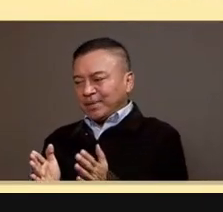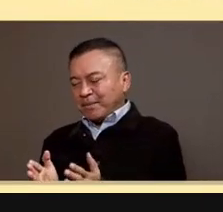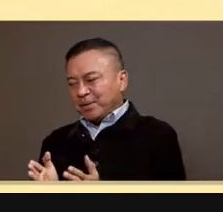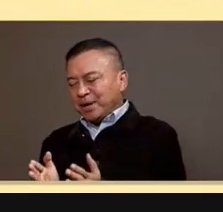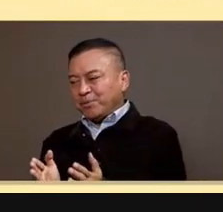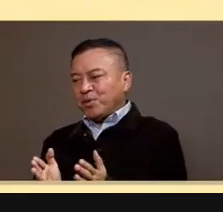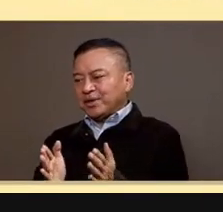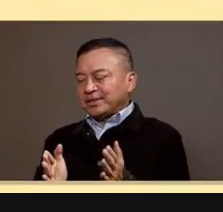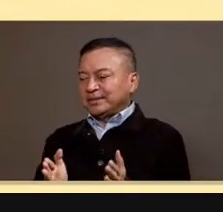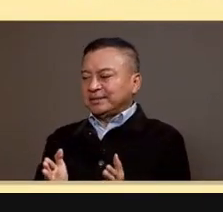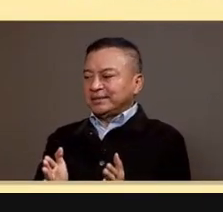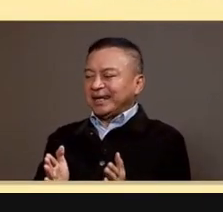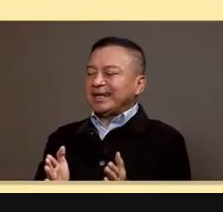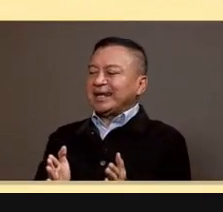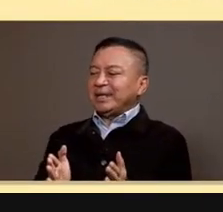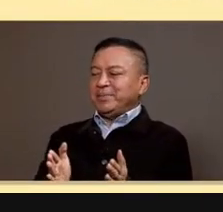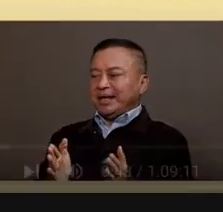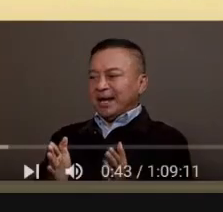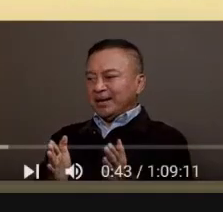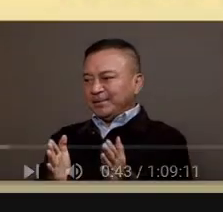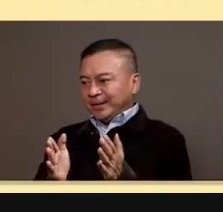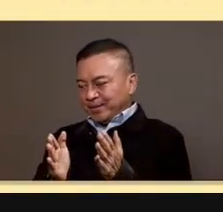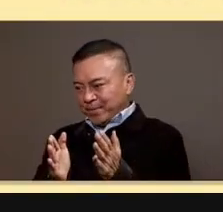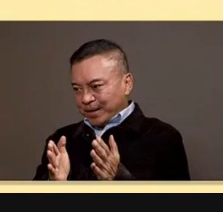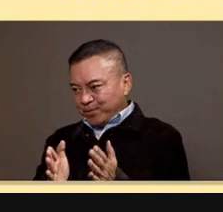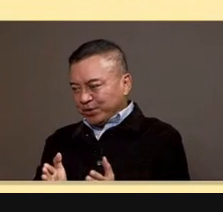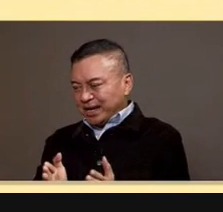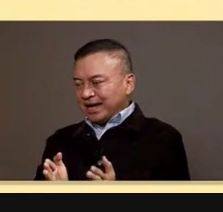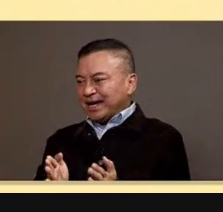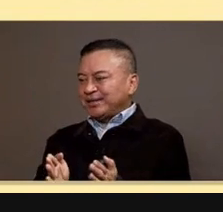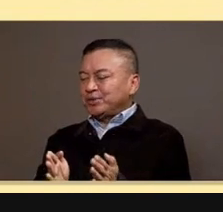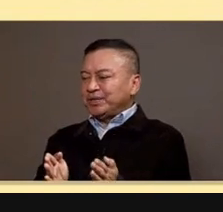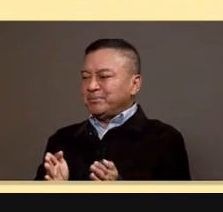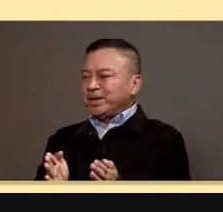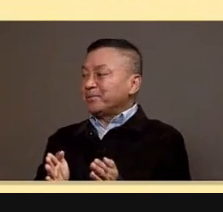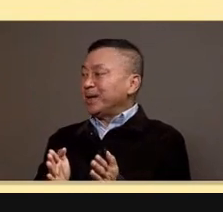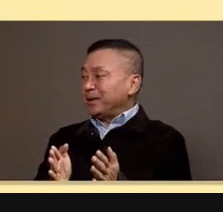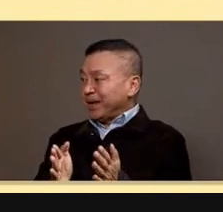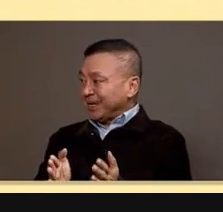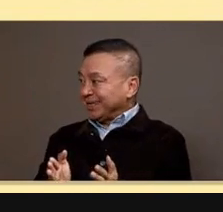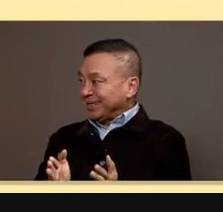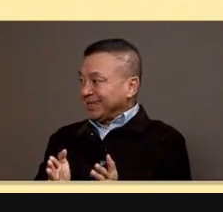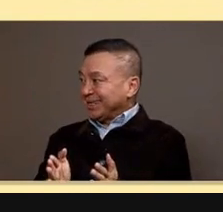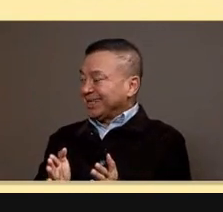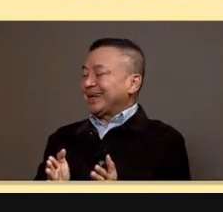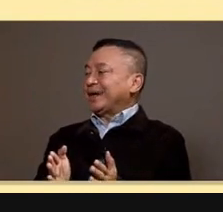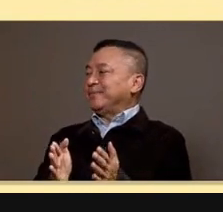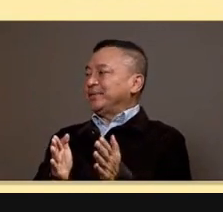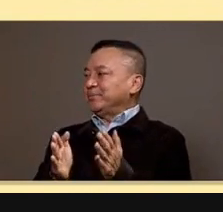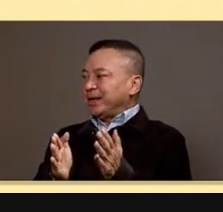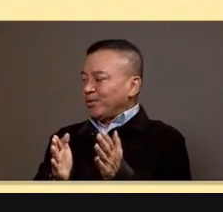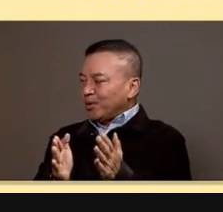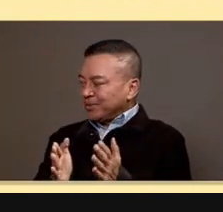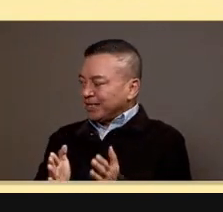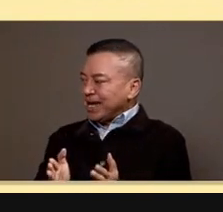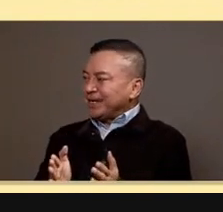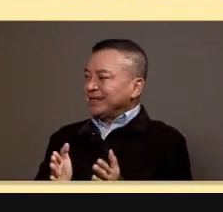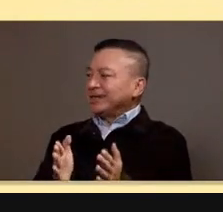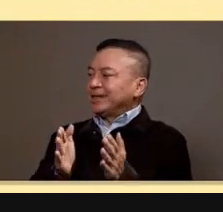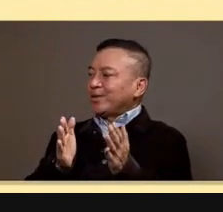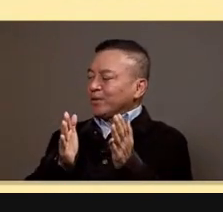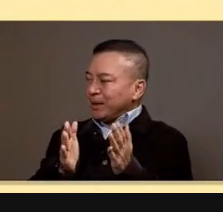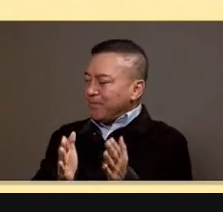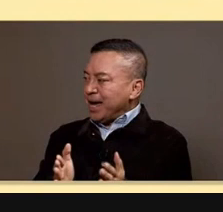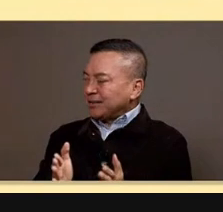การสอบถามกับพรรคพวกก็คือในขณะนี้มีการไปพูดจากันอยู่ที่เมืองมาละแมงนะครับซึ่งเป็นกองบัญชา